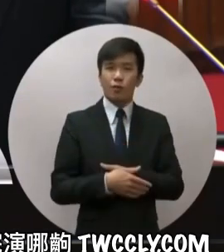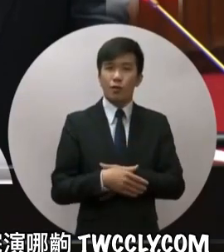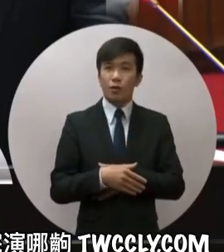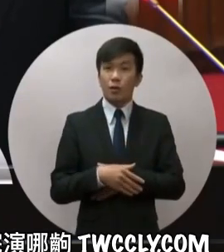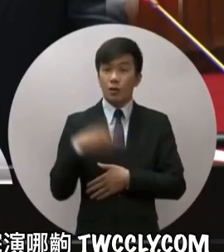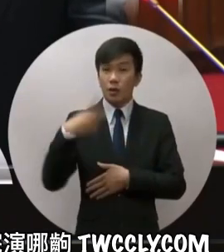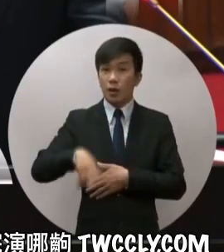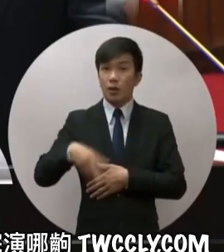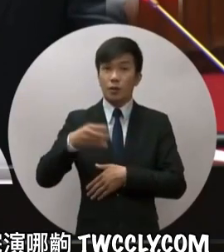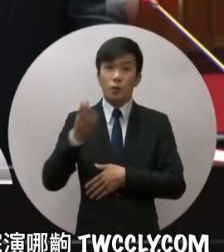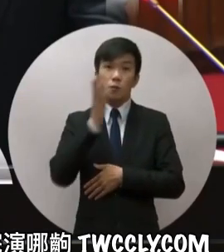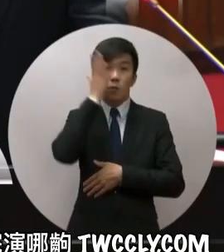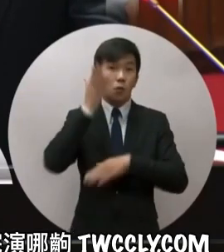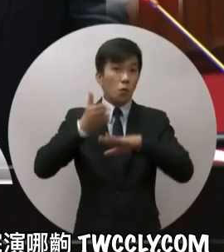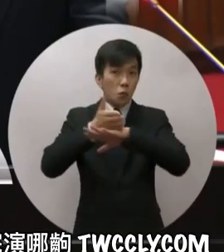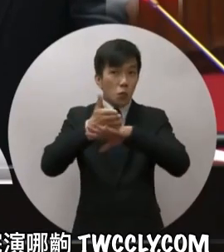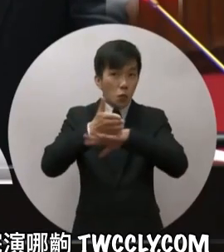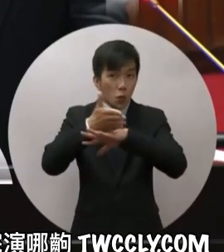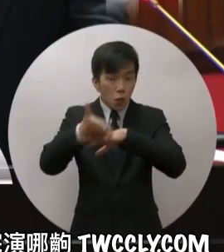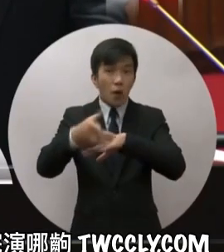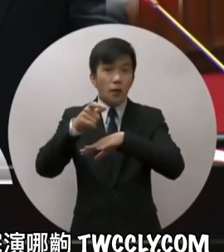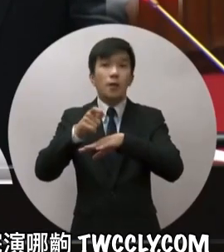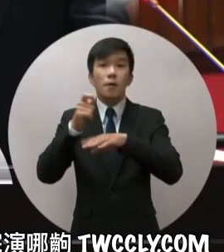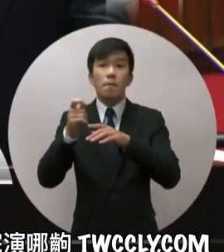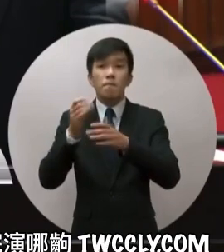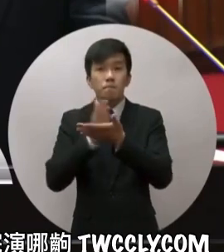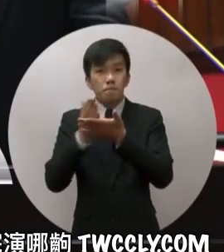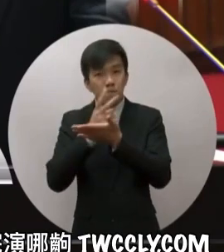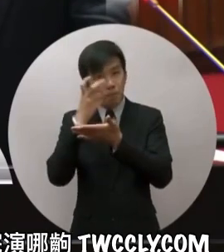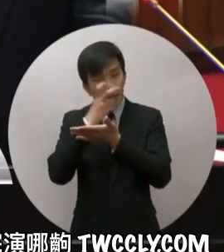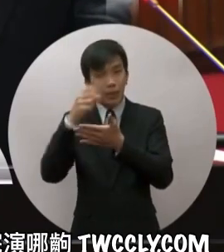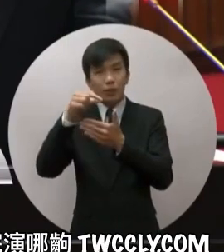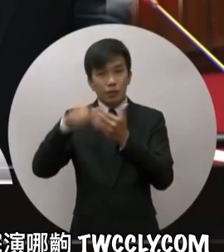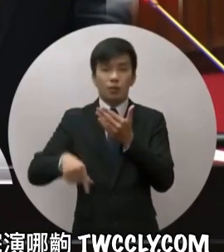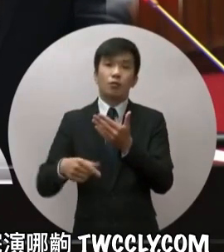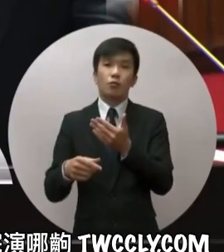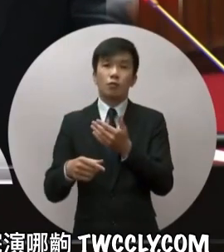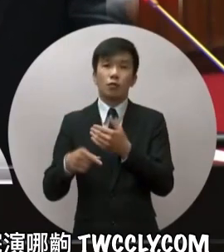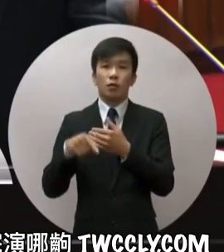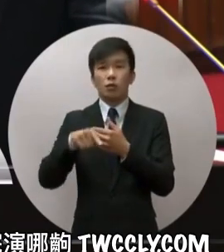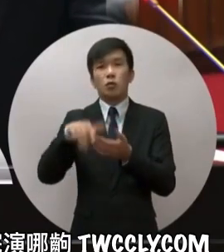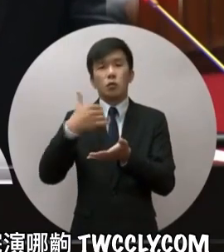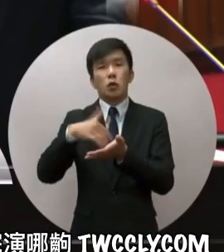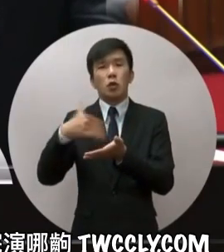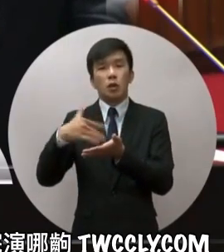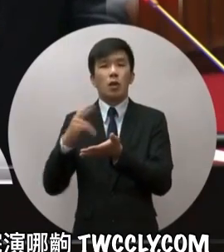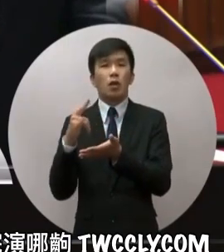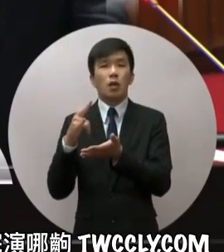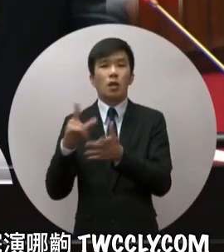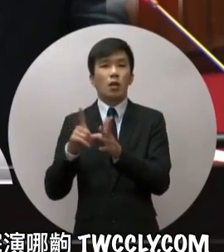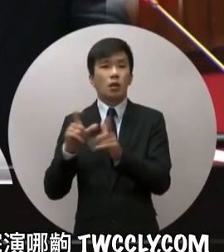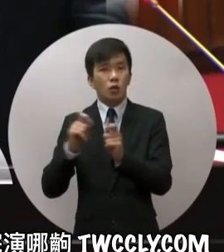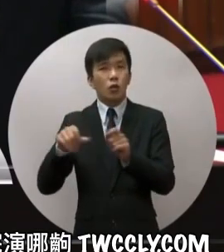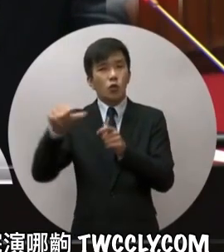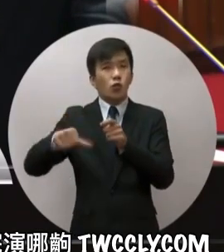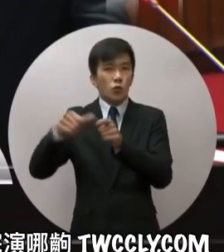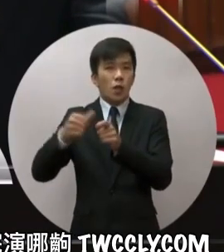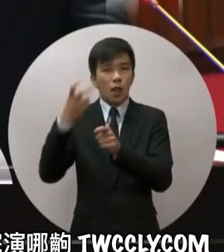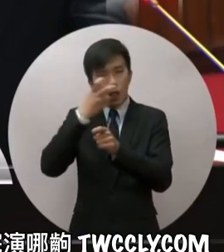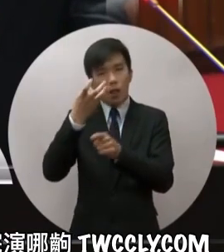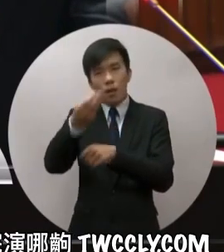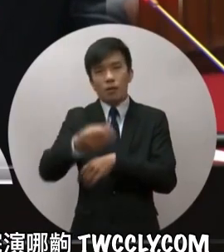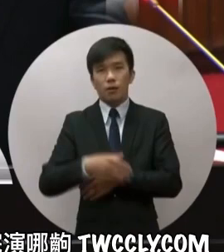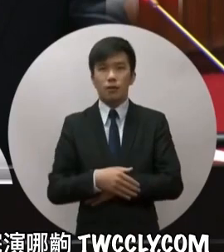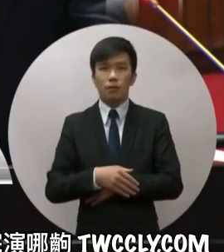後來的這個遊覽車的這個評鑑評鑑的制度也這個空窗了將近五年的時間那這個部分其實